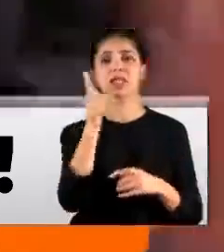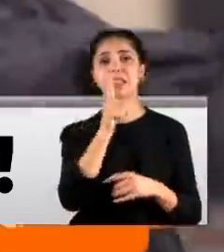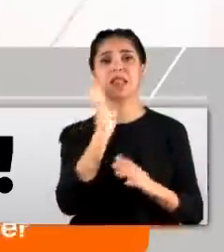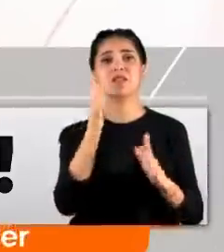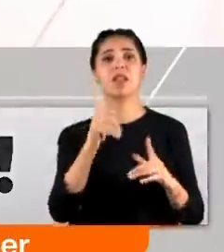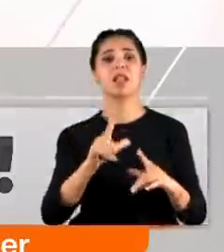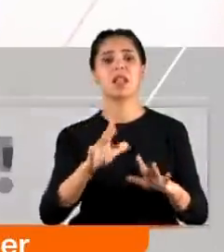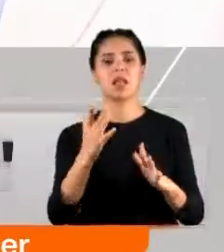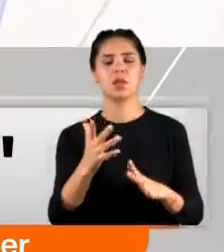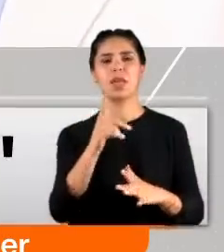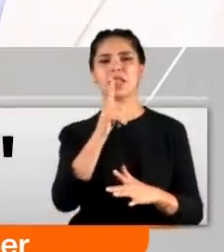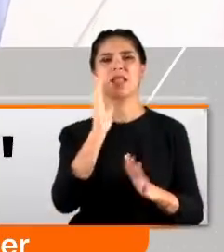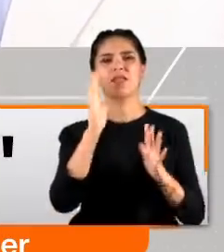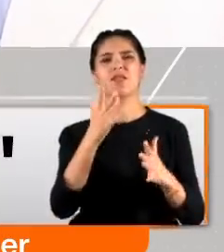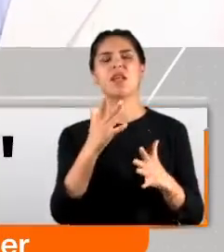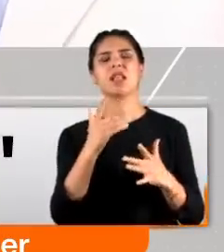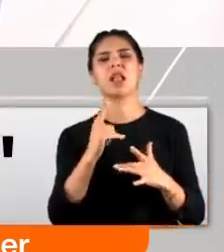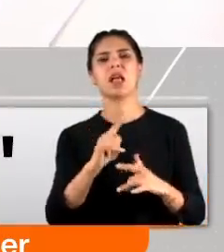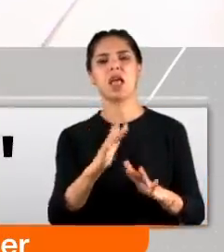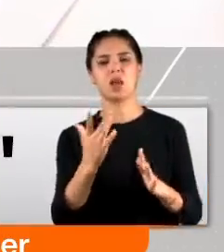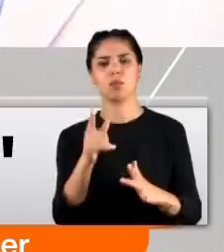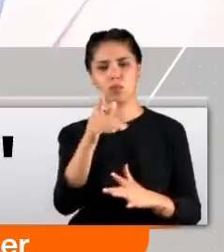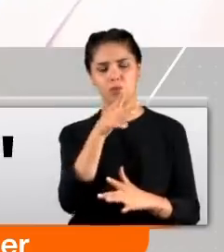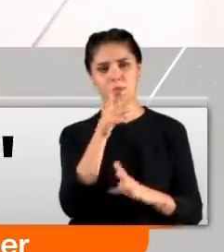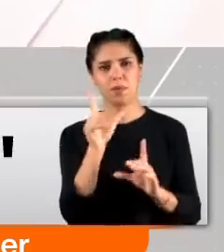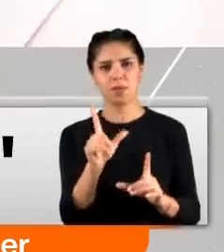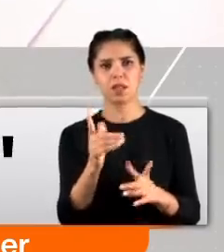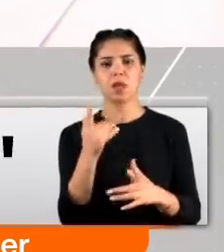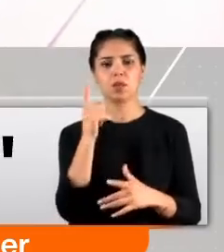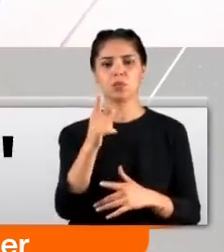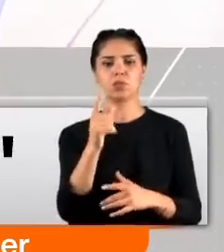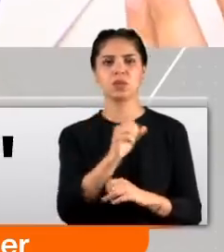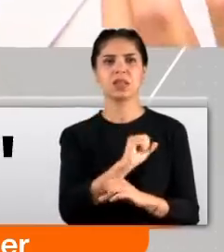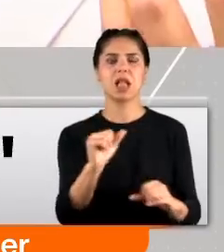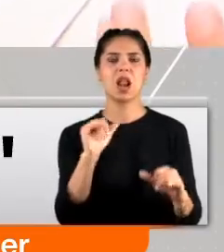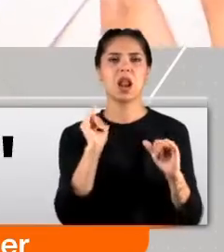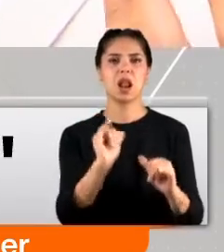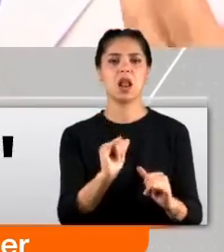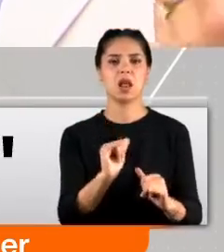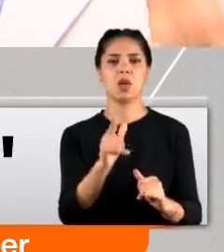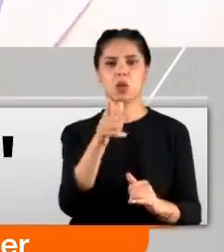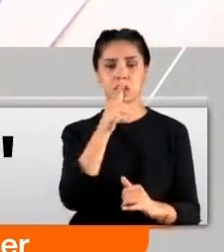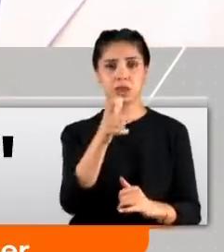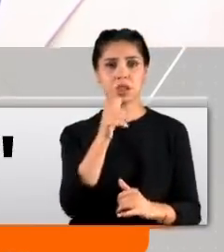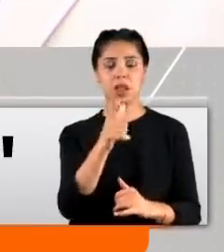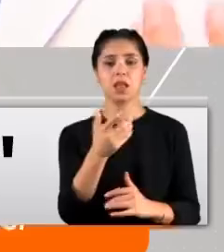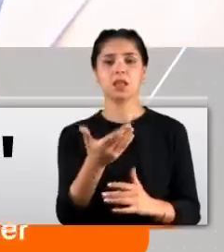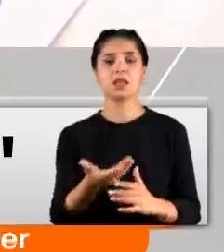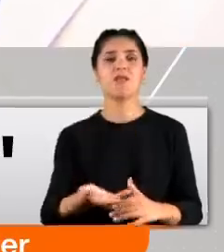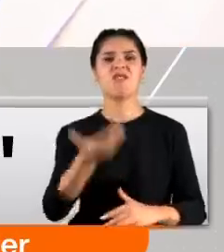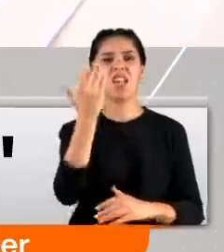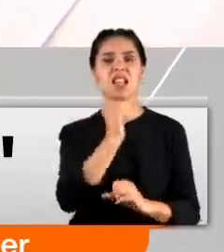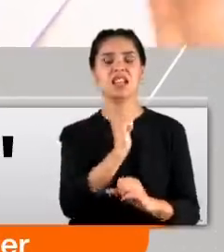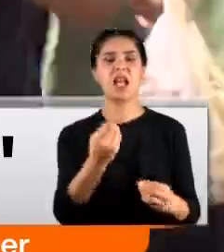durmak önemli. Yüksek sesten uzak durmak gerekir. Yani bunu bilmek lazım ki, yani bu bir darbe yemek gibi. O sesin fazlasının